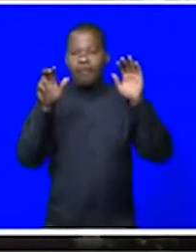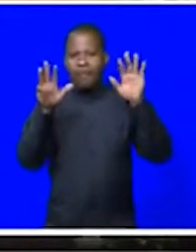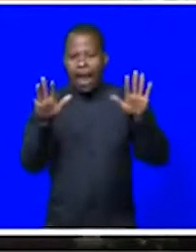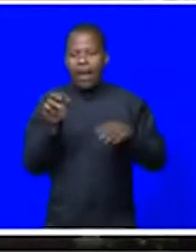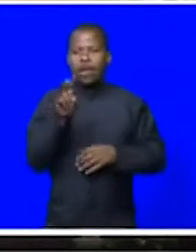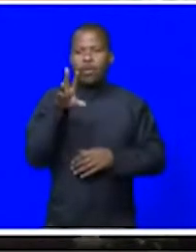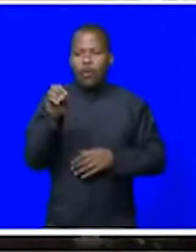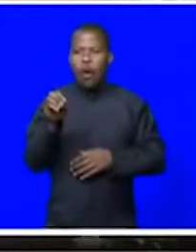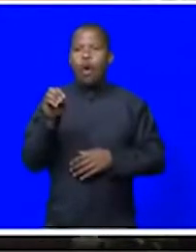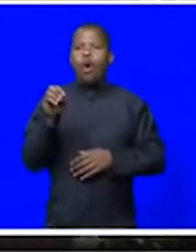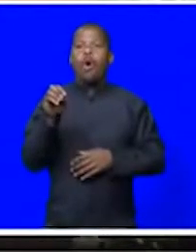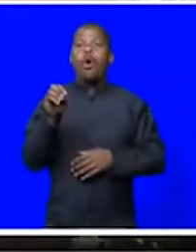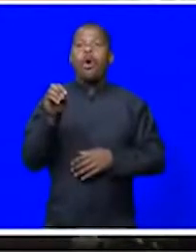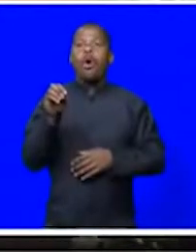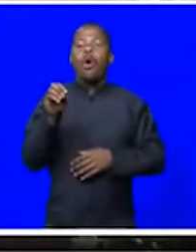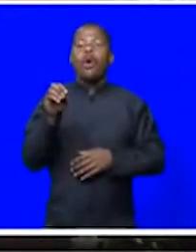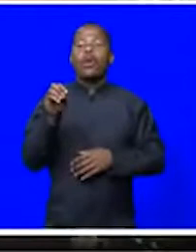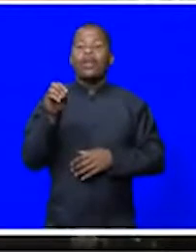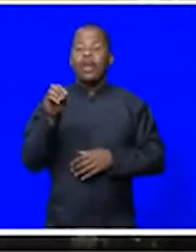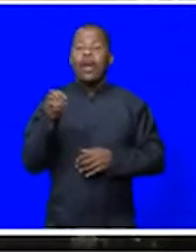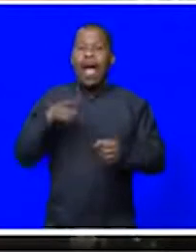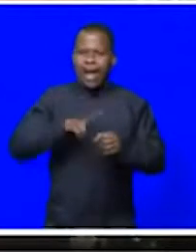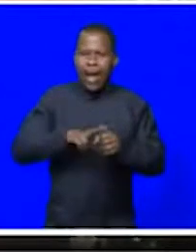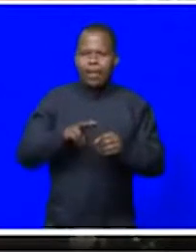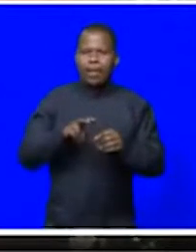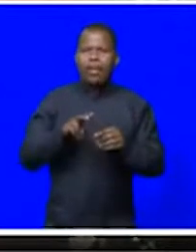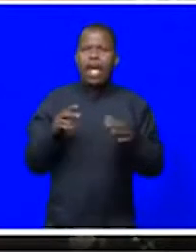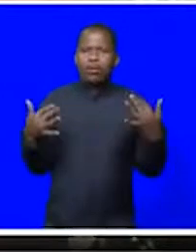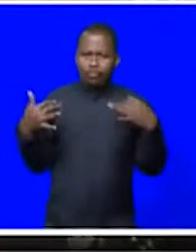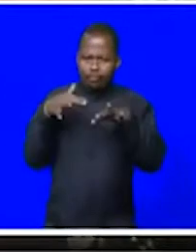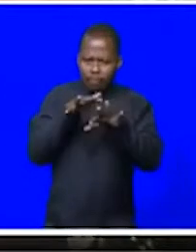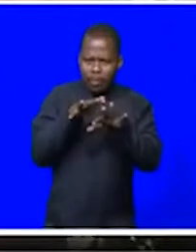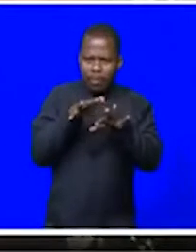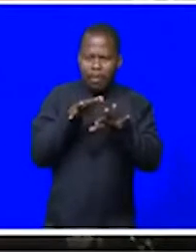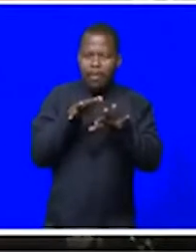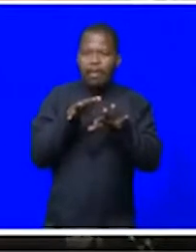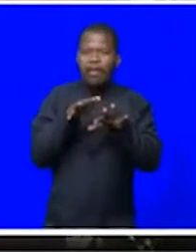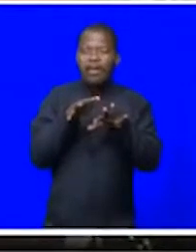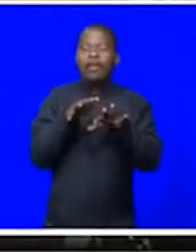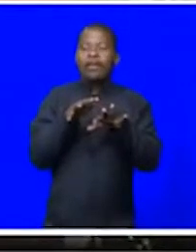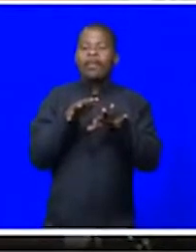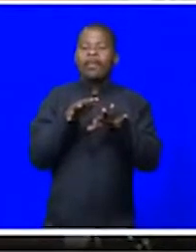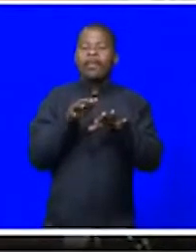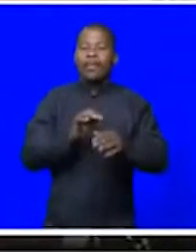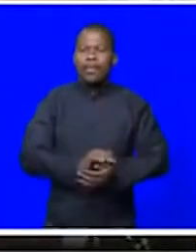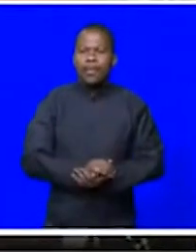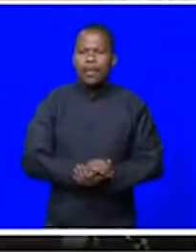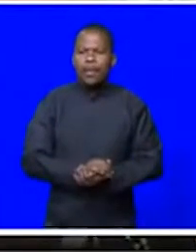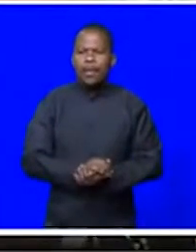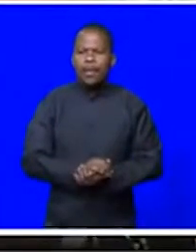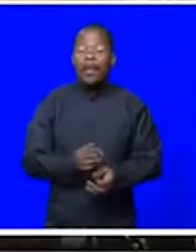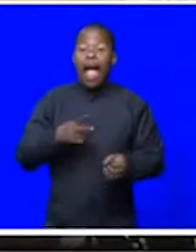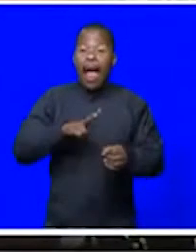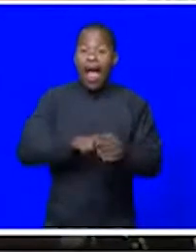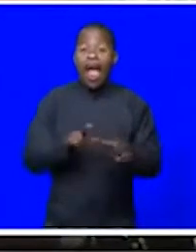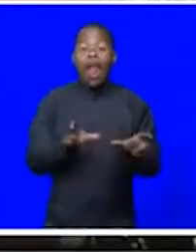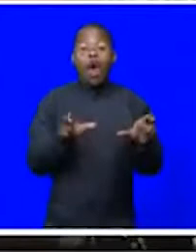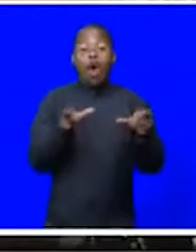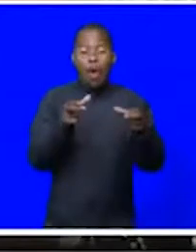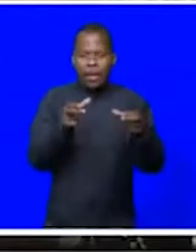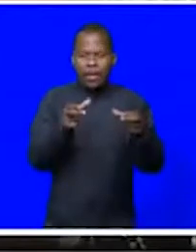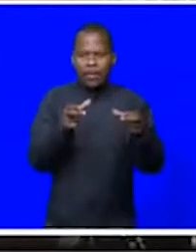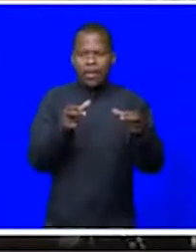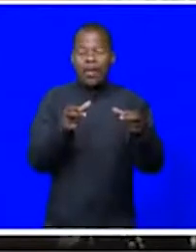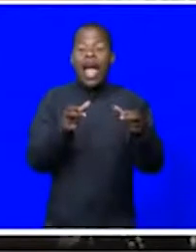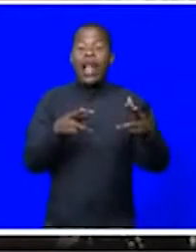784-59-240 noma ke eposini lembane ku Jabulile Mbazo Malaza @gmail.com. Likomiti lelibuke kusebenza